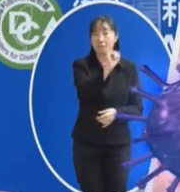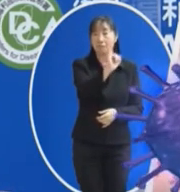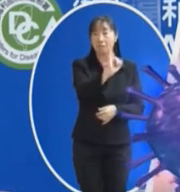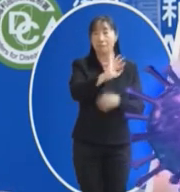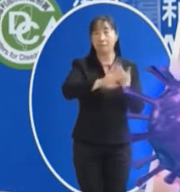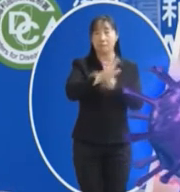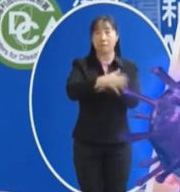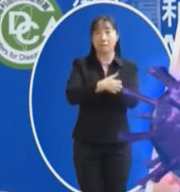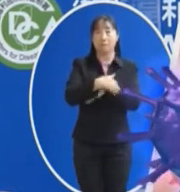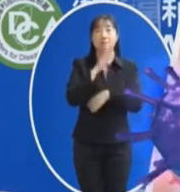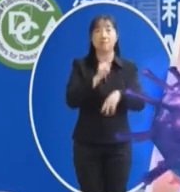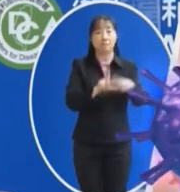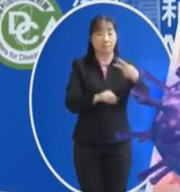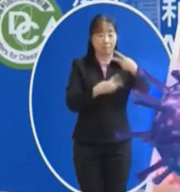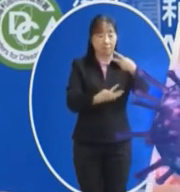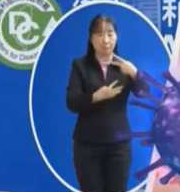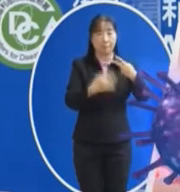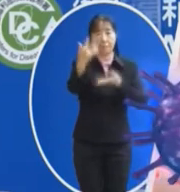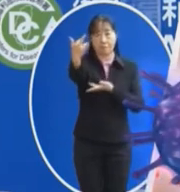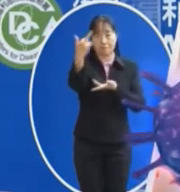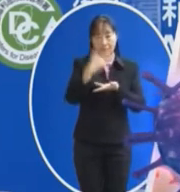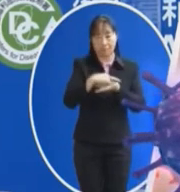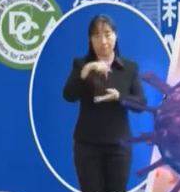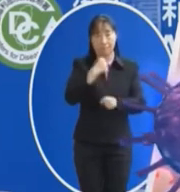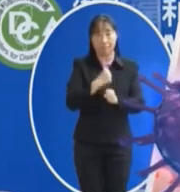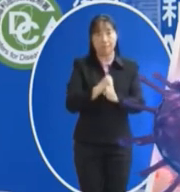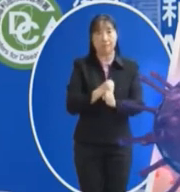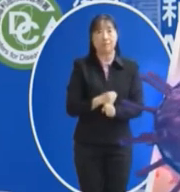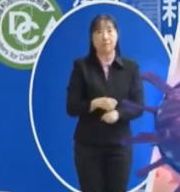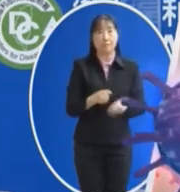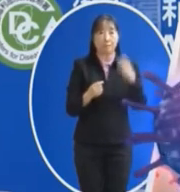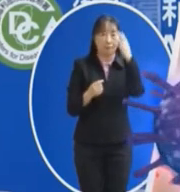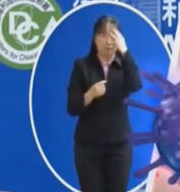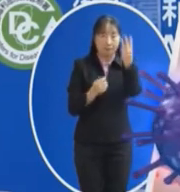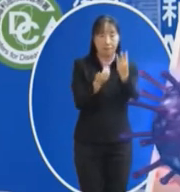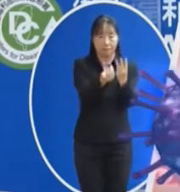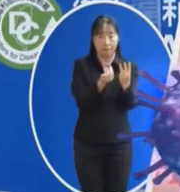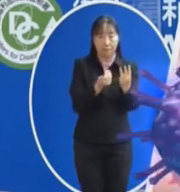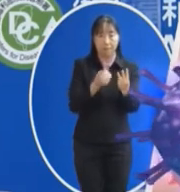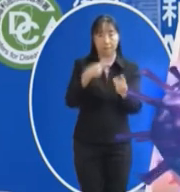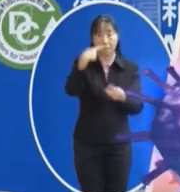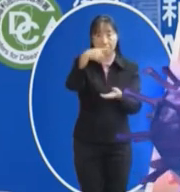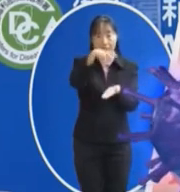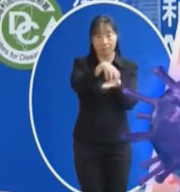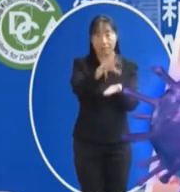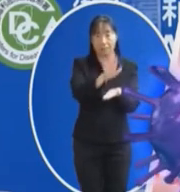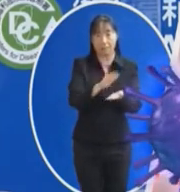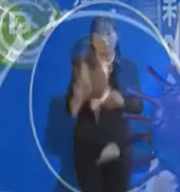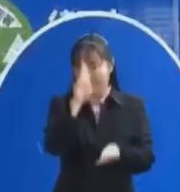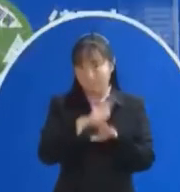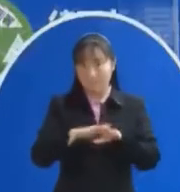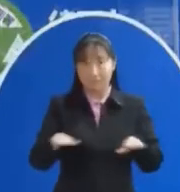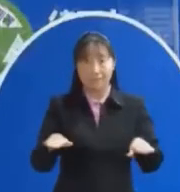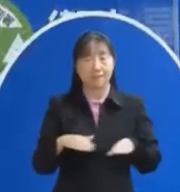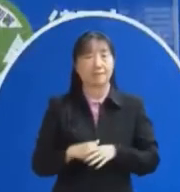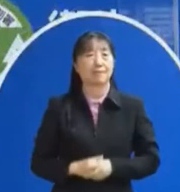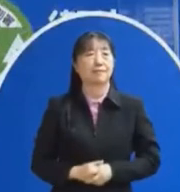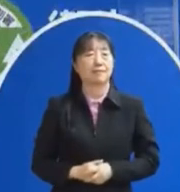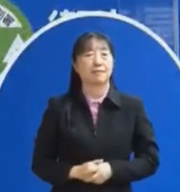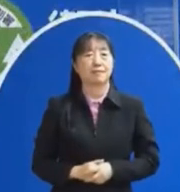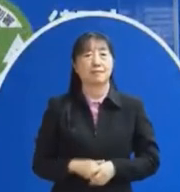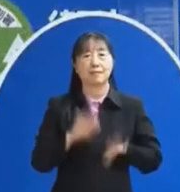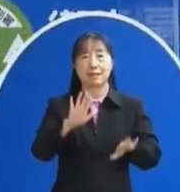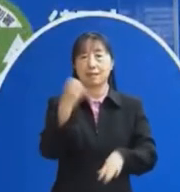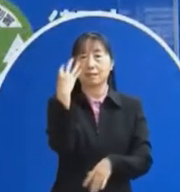籍的男性，目前已经掌握这位个案的接触者有8人，现在都列为自主健康管理。 好，那我们今天